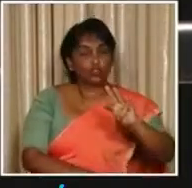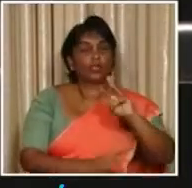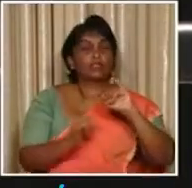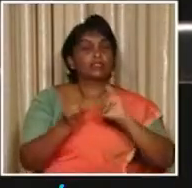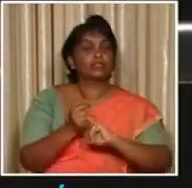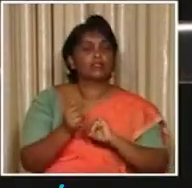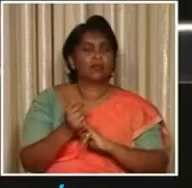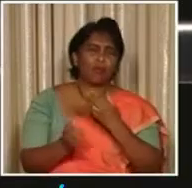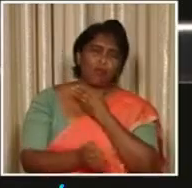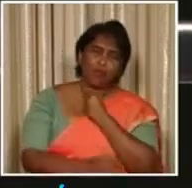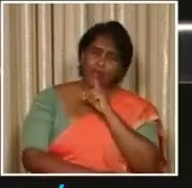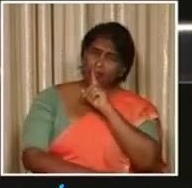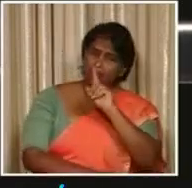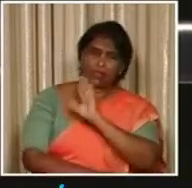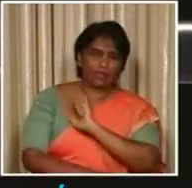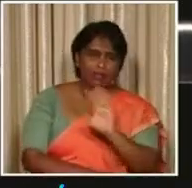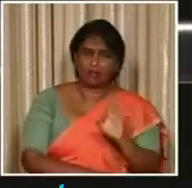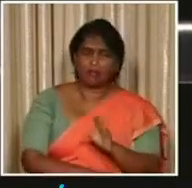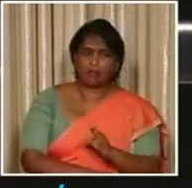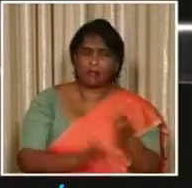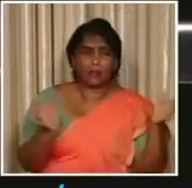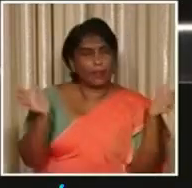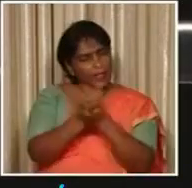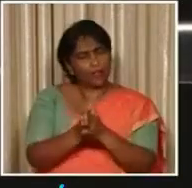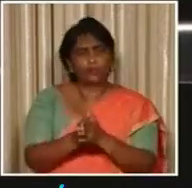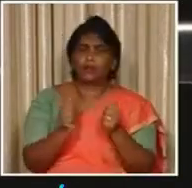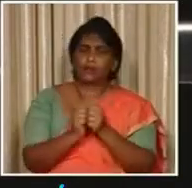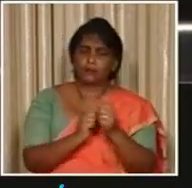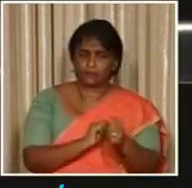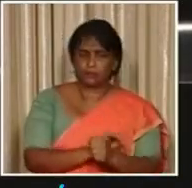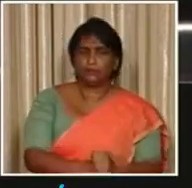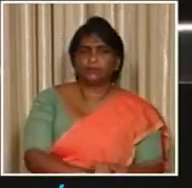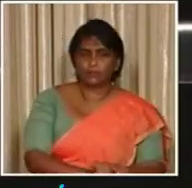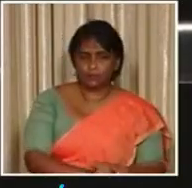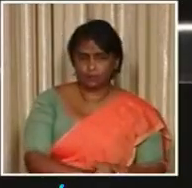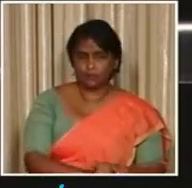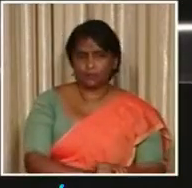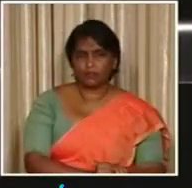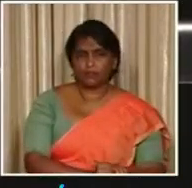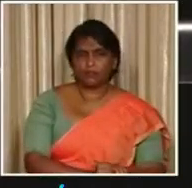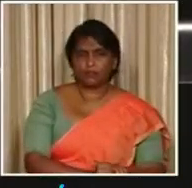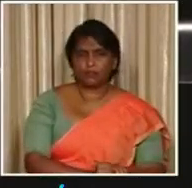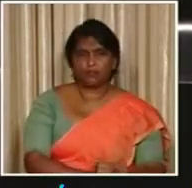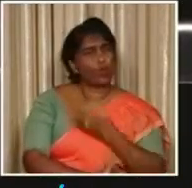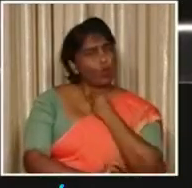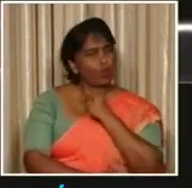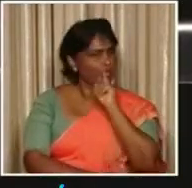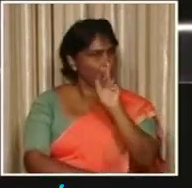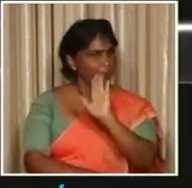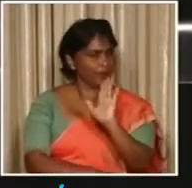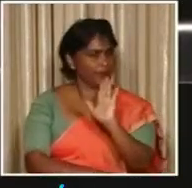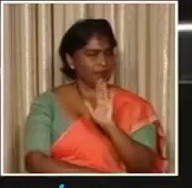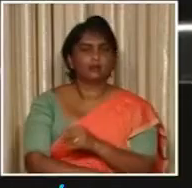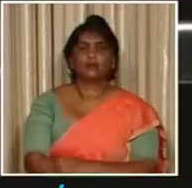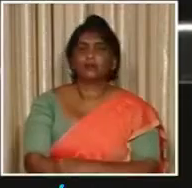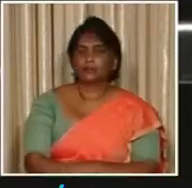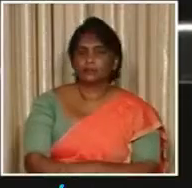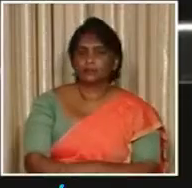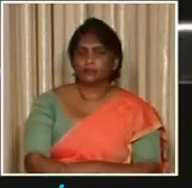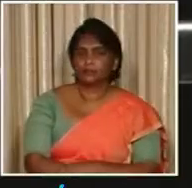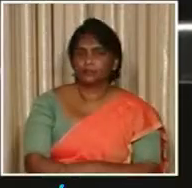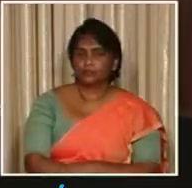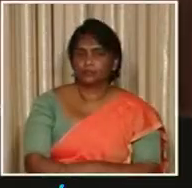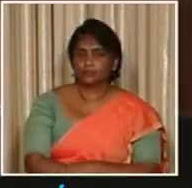එකම මේ බොරු කතා කියන්නේ දුක එකහුව වෙලා මේ වැඩේ කරමු. බාකිර් මාකරමැතුමා. බොරු කාරණා කියන්න එපා. බාකිර්